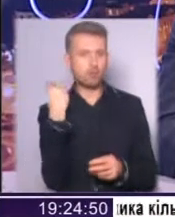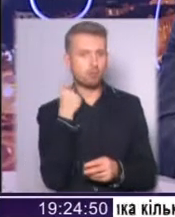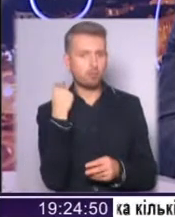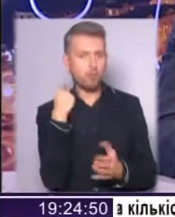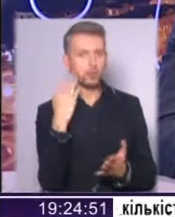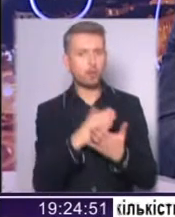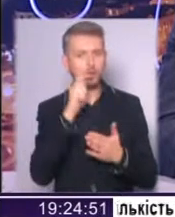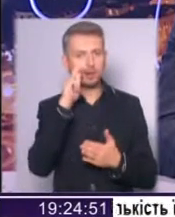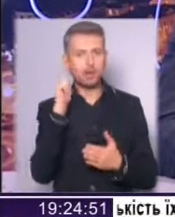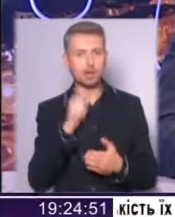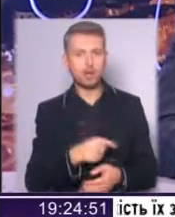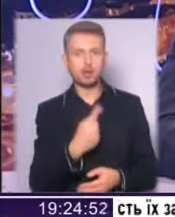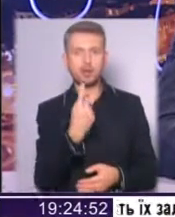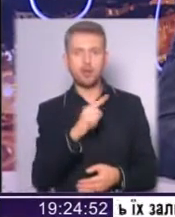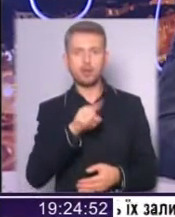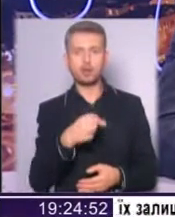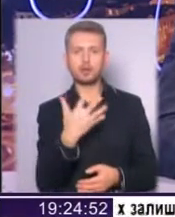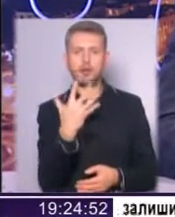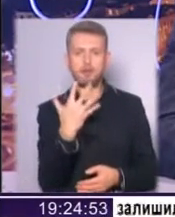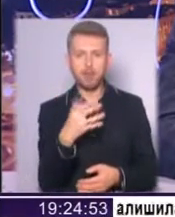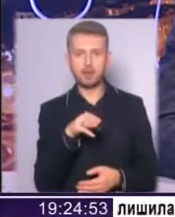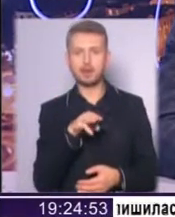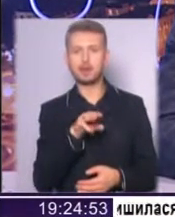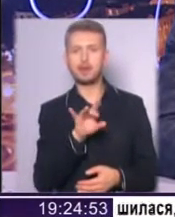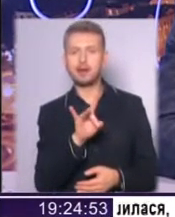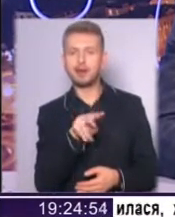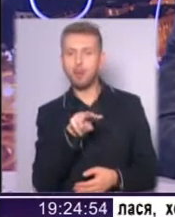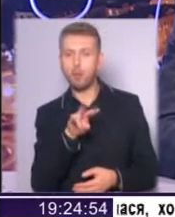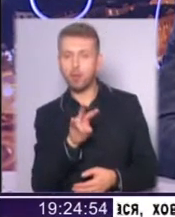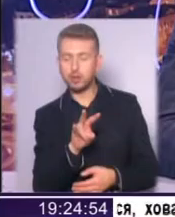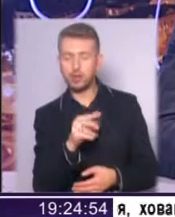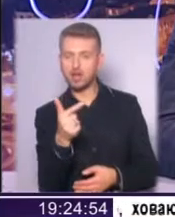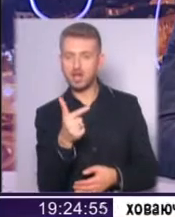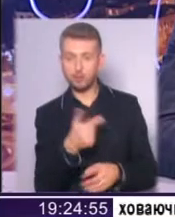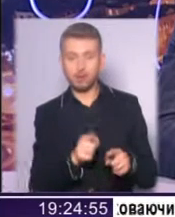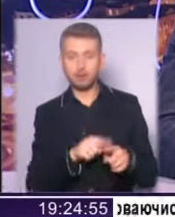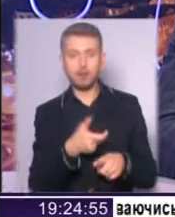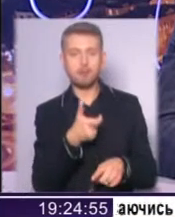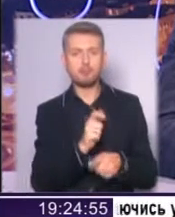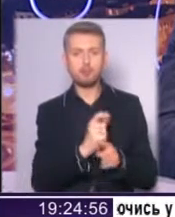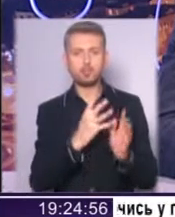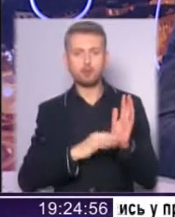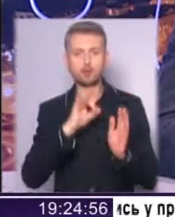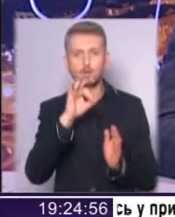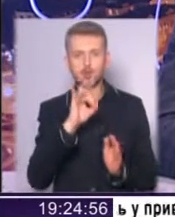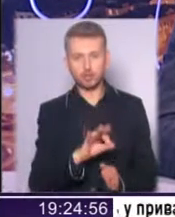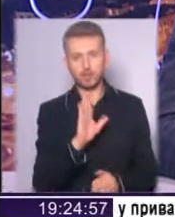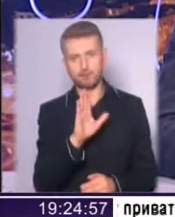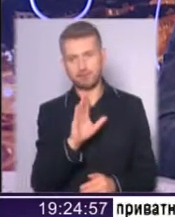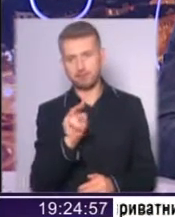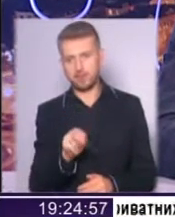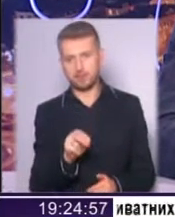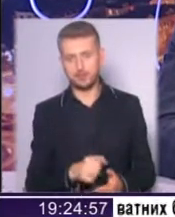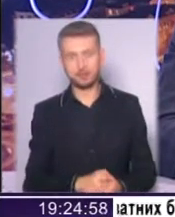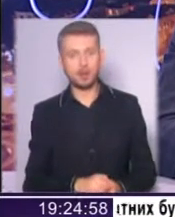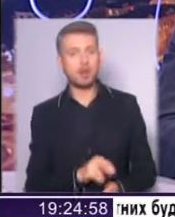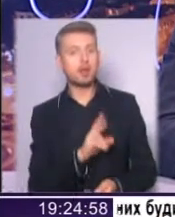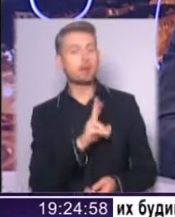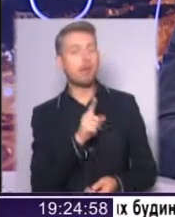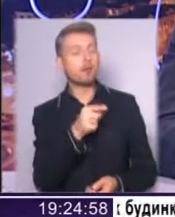можна сміло, ствердно сказати, що Україна банкрот. Адже дійсно, вони навіть в бюджеті, перша, яка одна із перших стрічок прописала,